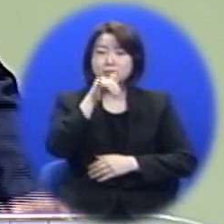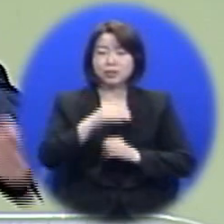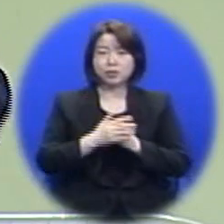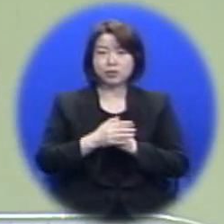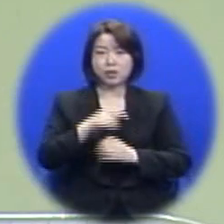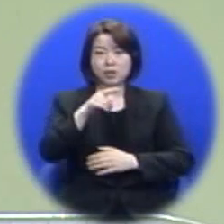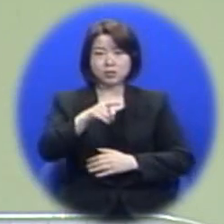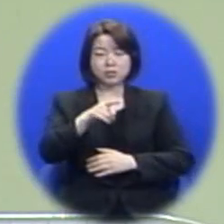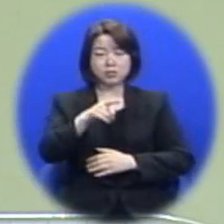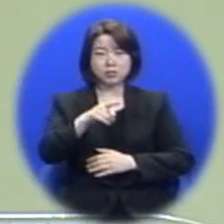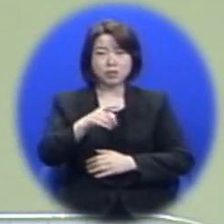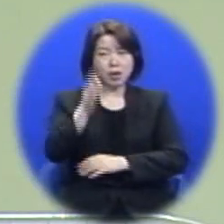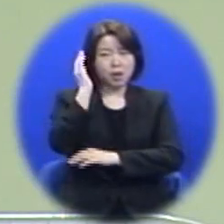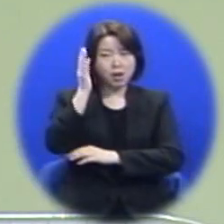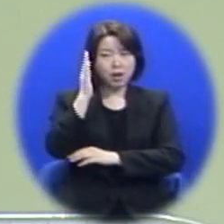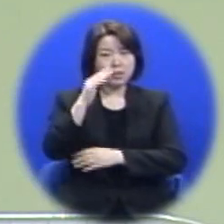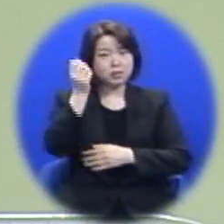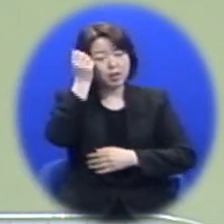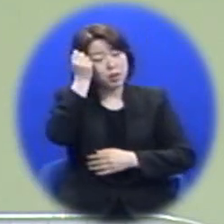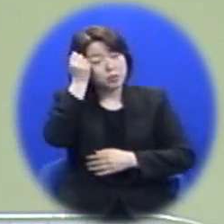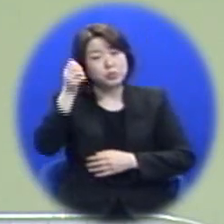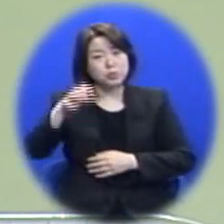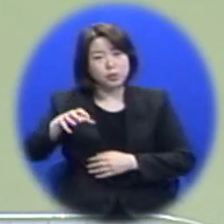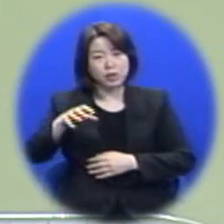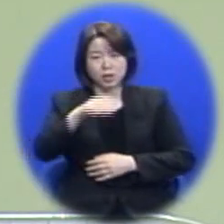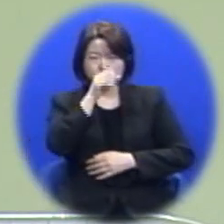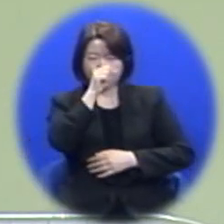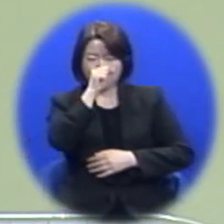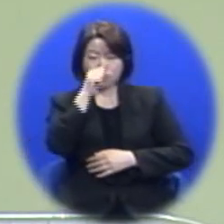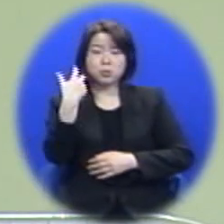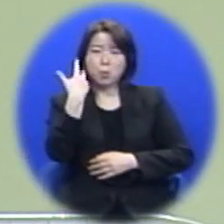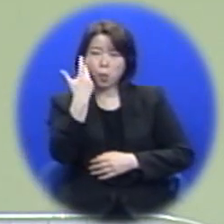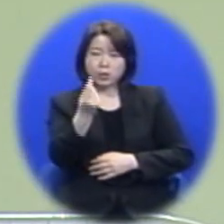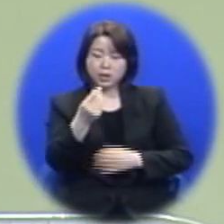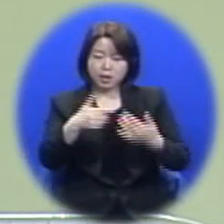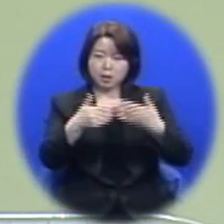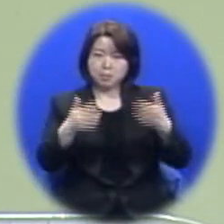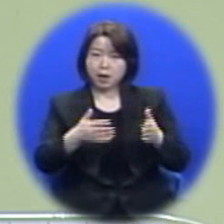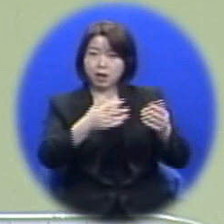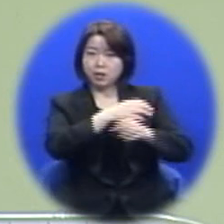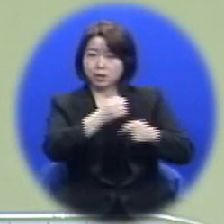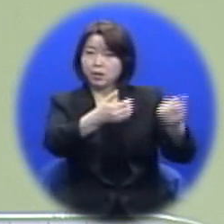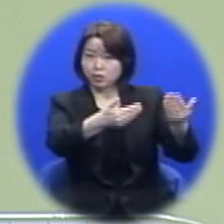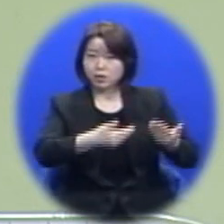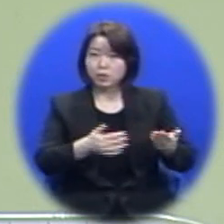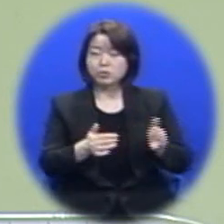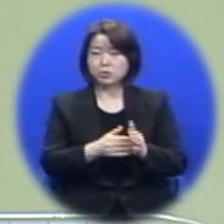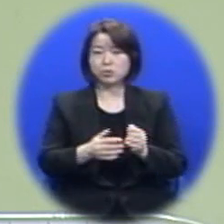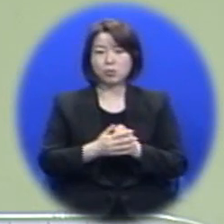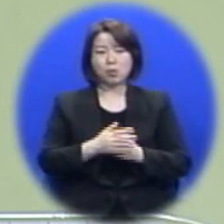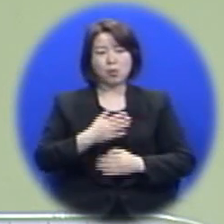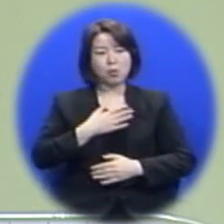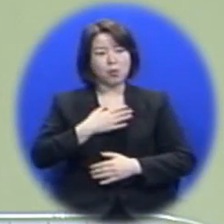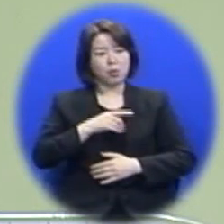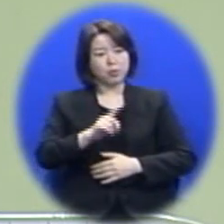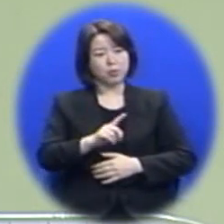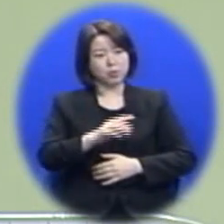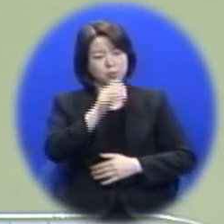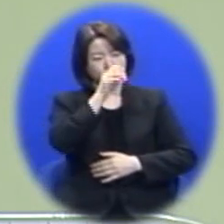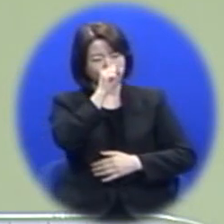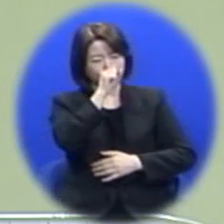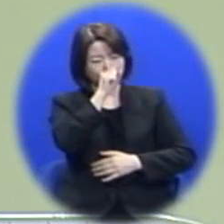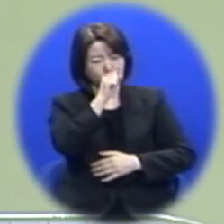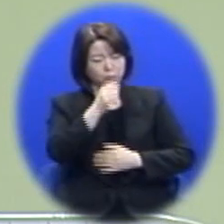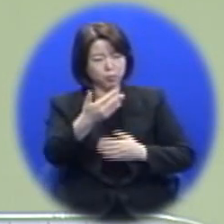강사 숙소로 아주 좋은 호텔 방을 잡아 주셨어요 내가 이게 웬 이런 호강을 1